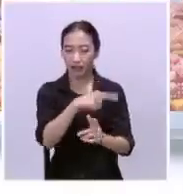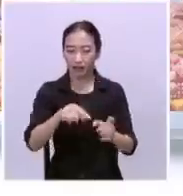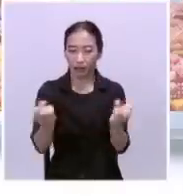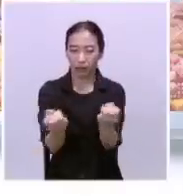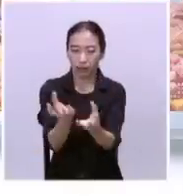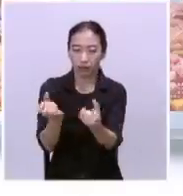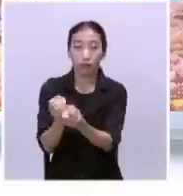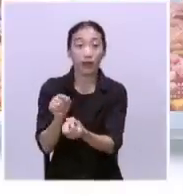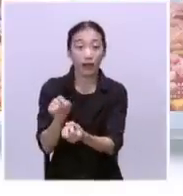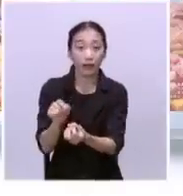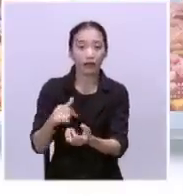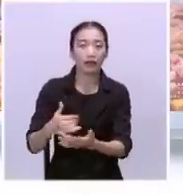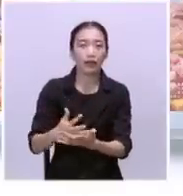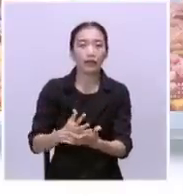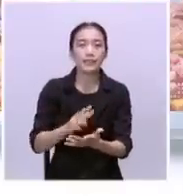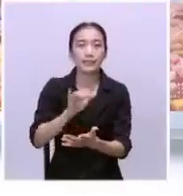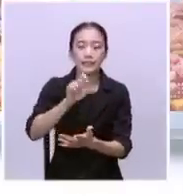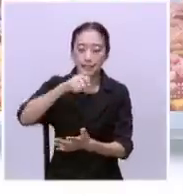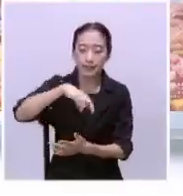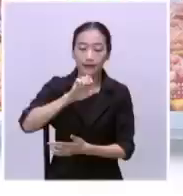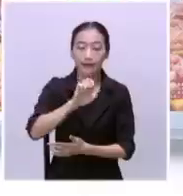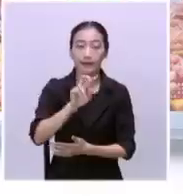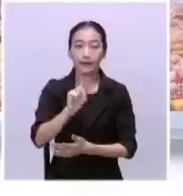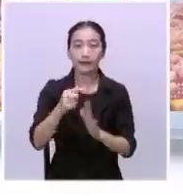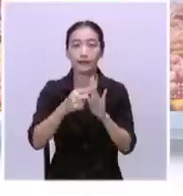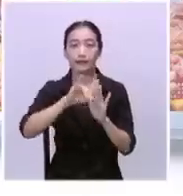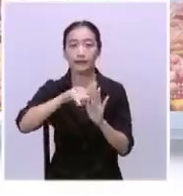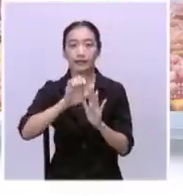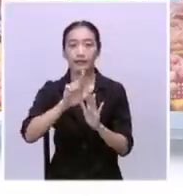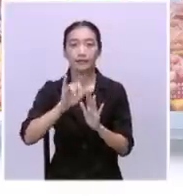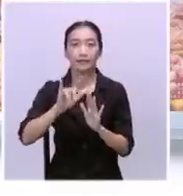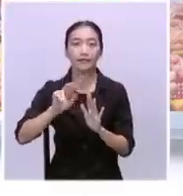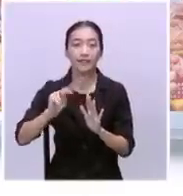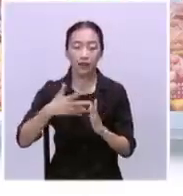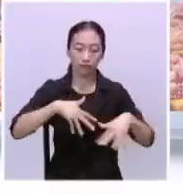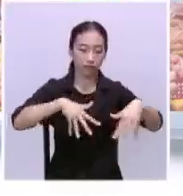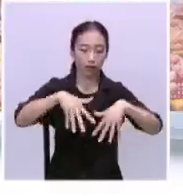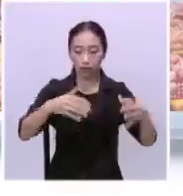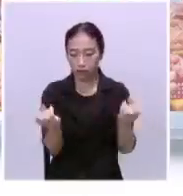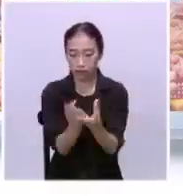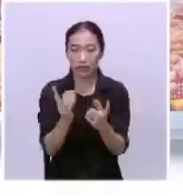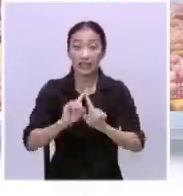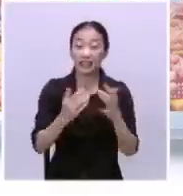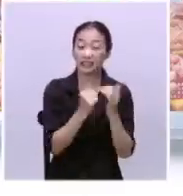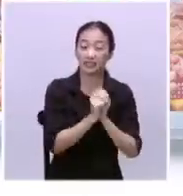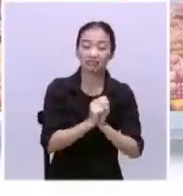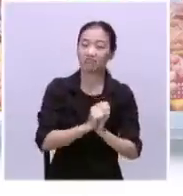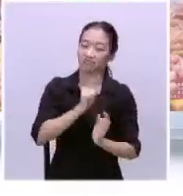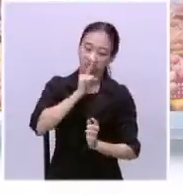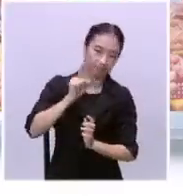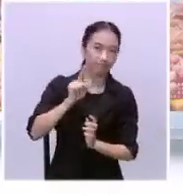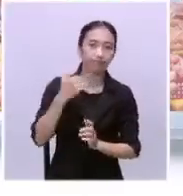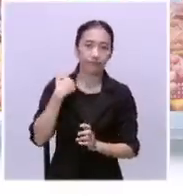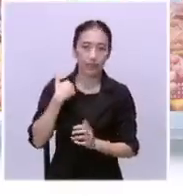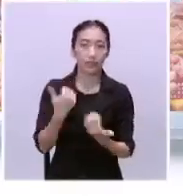ครับทำให้ประชาชนต้องเดือดร้อนคราวนี้เนี่ยจีนเขาก็มีการตอบโต้กลับเหมือนกันนะครับโอ้เผ็ดร้อนเลยงานนี้จะตอบโต้ว่าอย่างไรนะครับมาติดตามพร้อมกัน